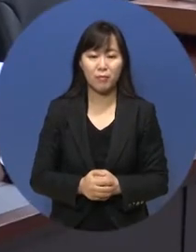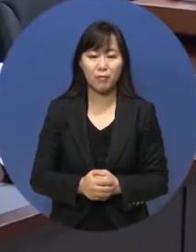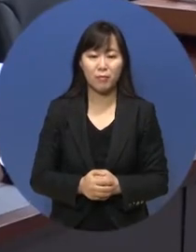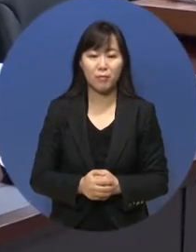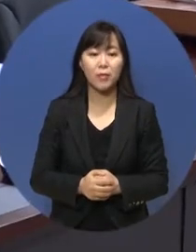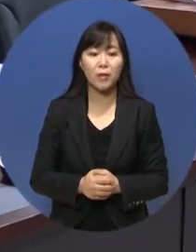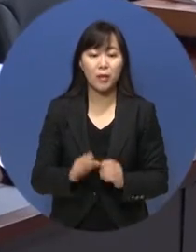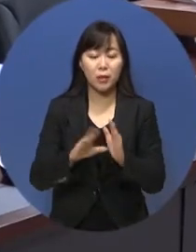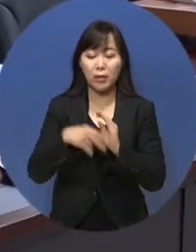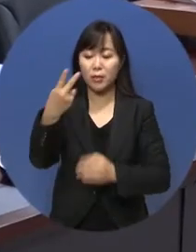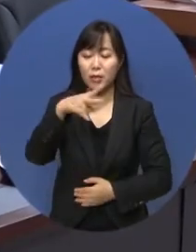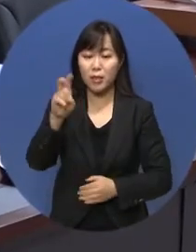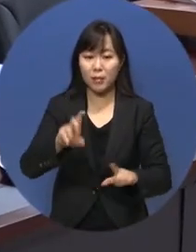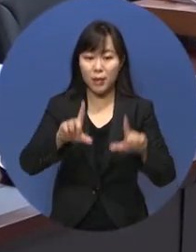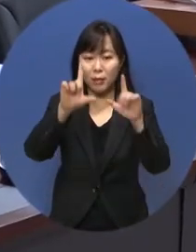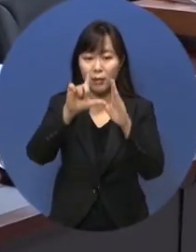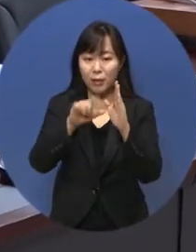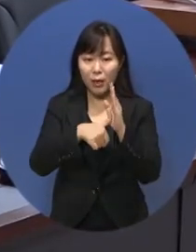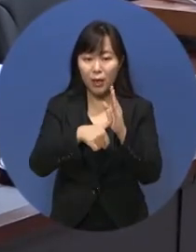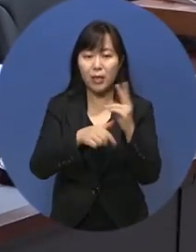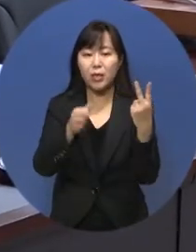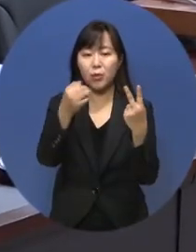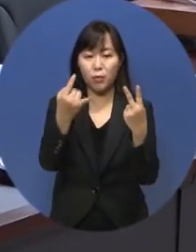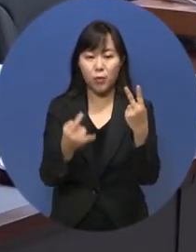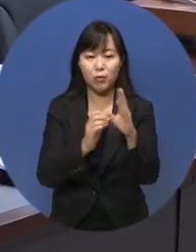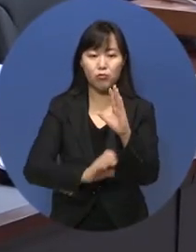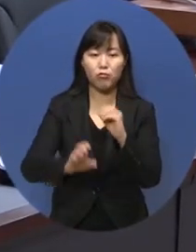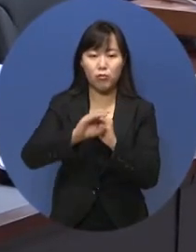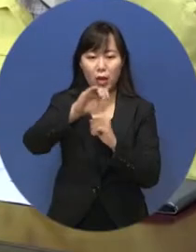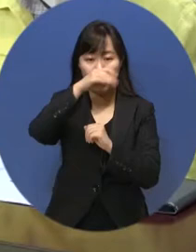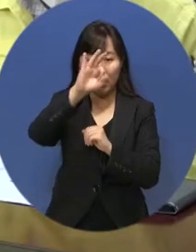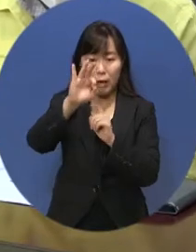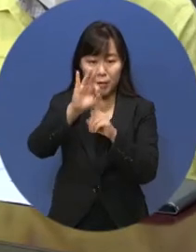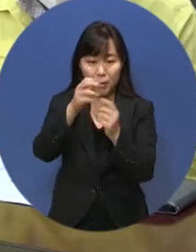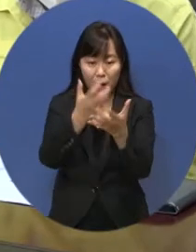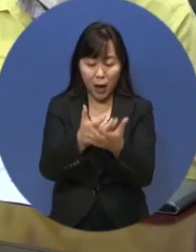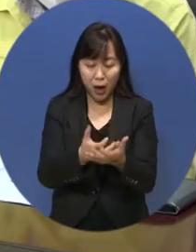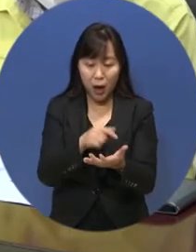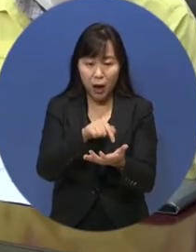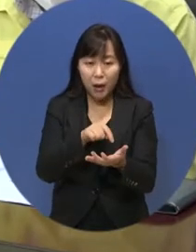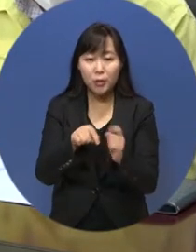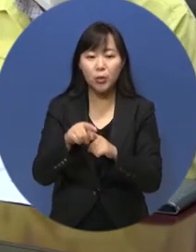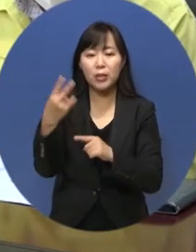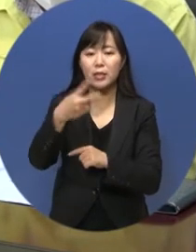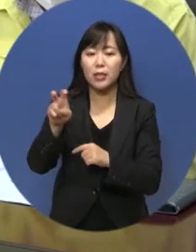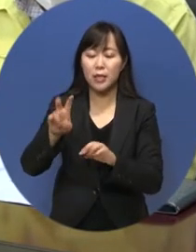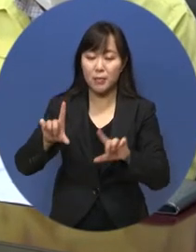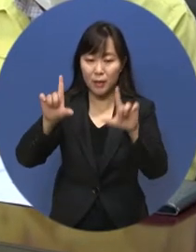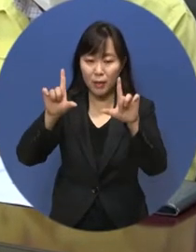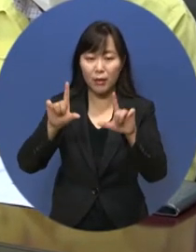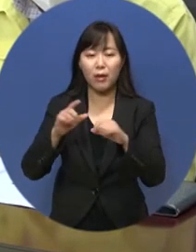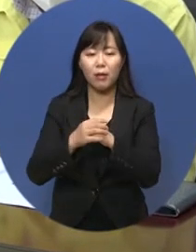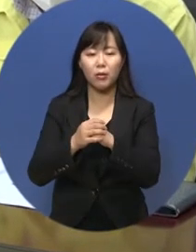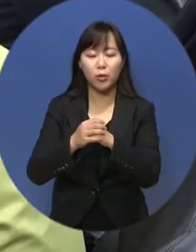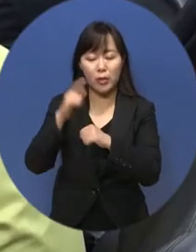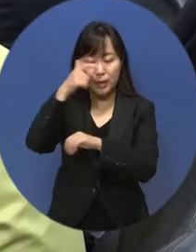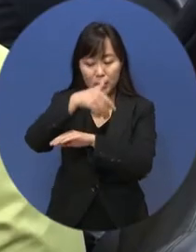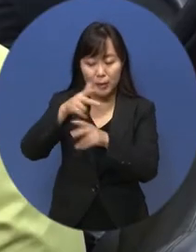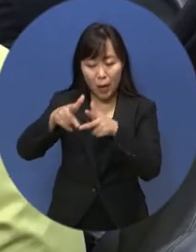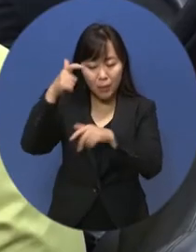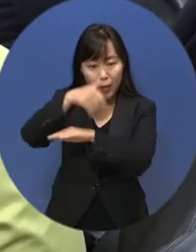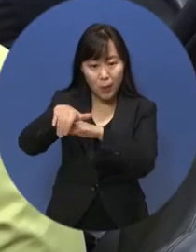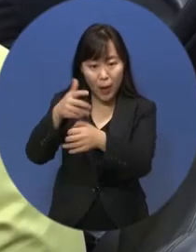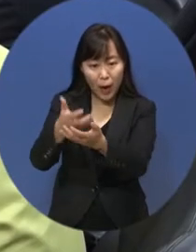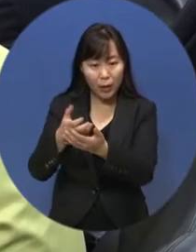이날 이사회 는 2010년도 제 2 회 추가경정 예산안과 2021년 도 사업계획 안 그리고